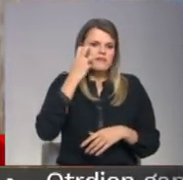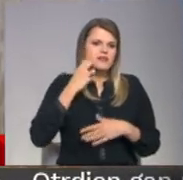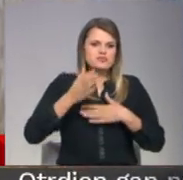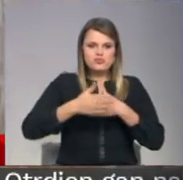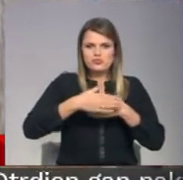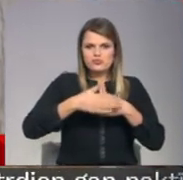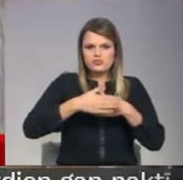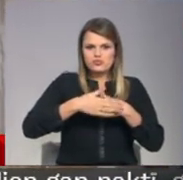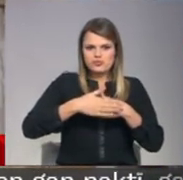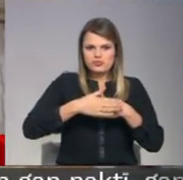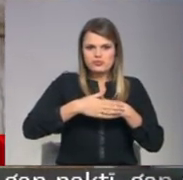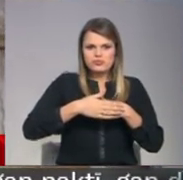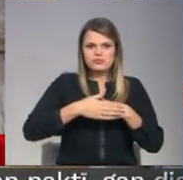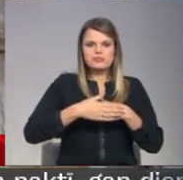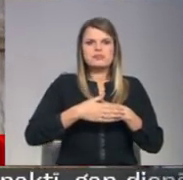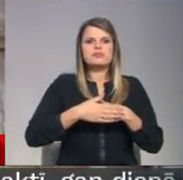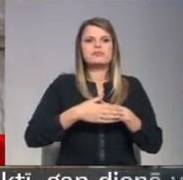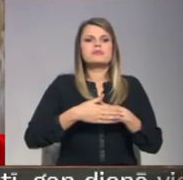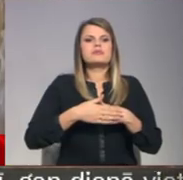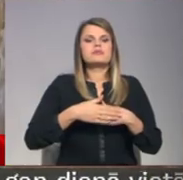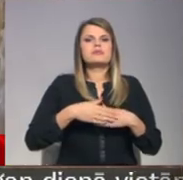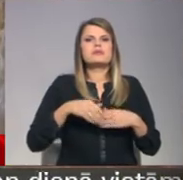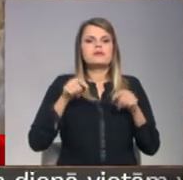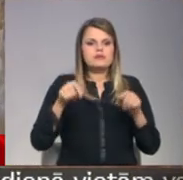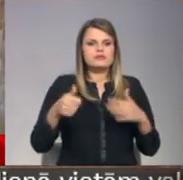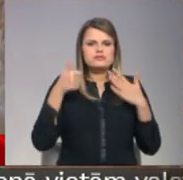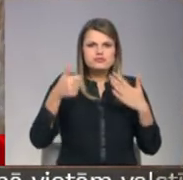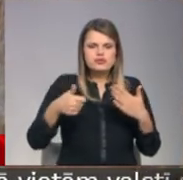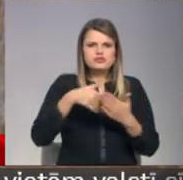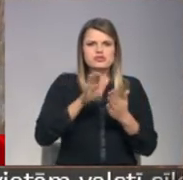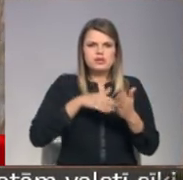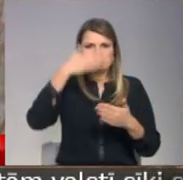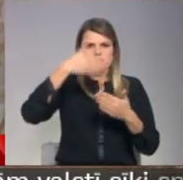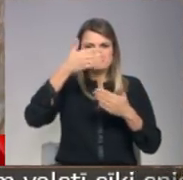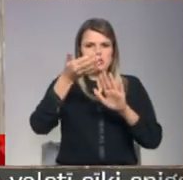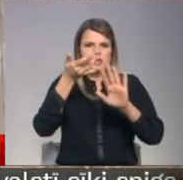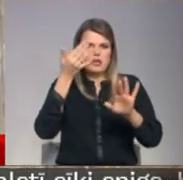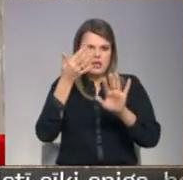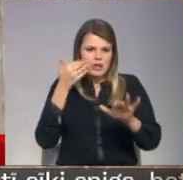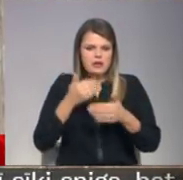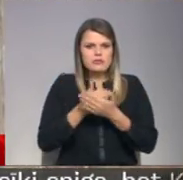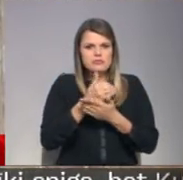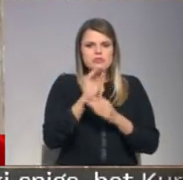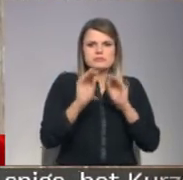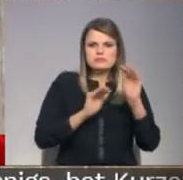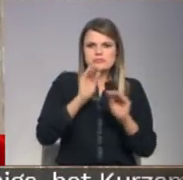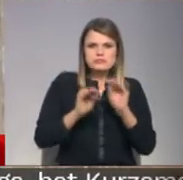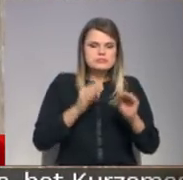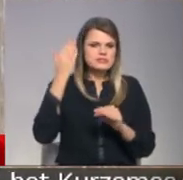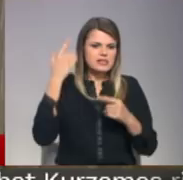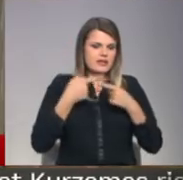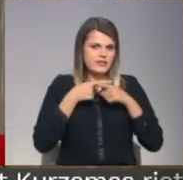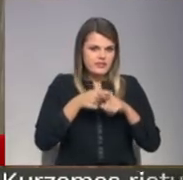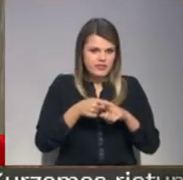no kāda Aizputes nama. Tām jau noņemti 6 slāņu krāsas, lai turpinātos to apstrādi senajā